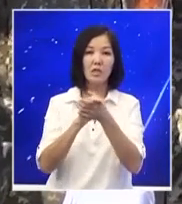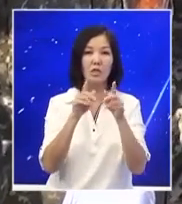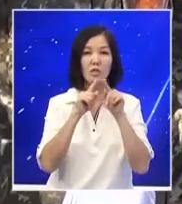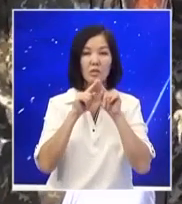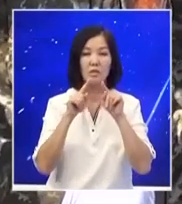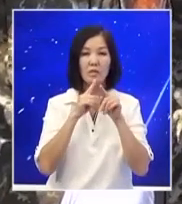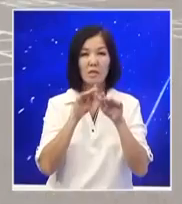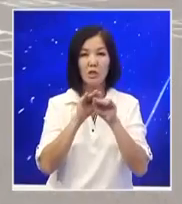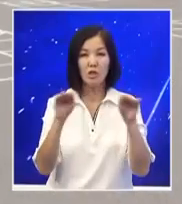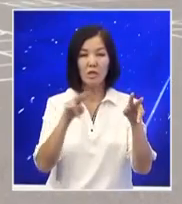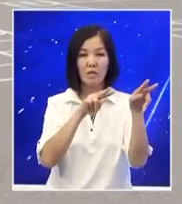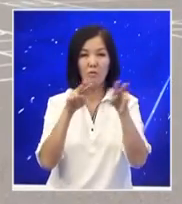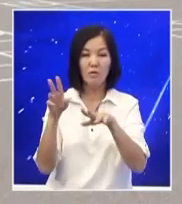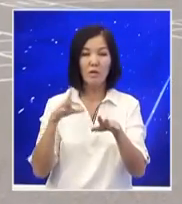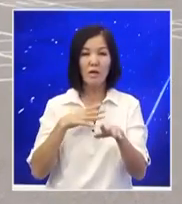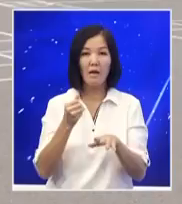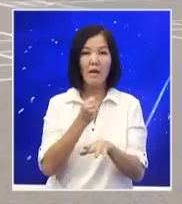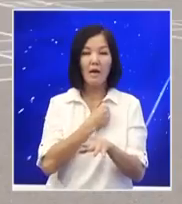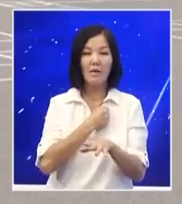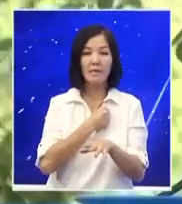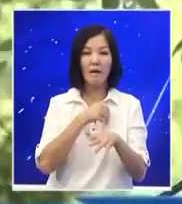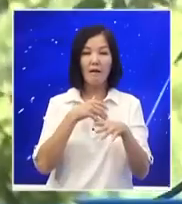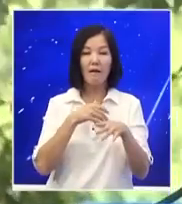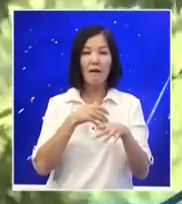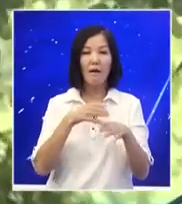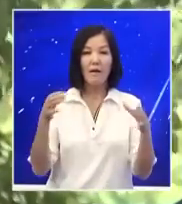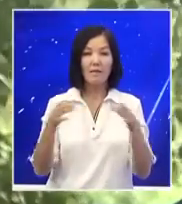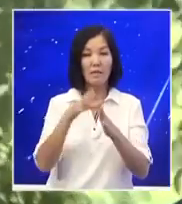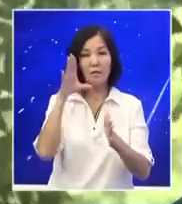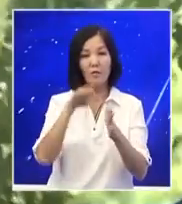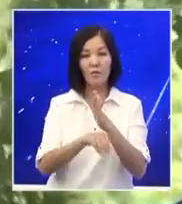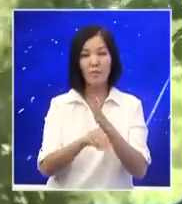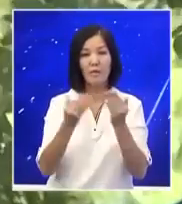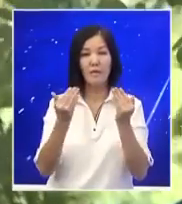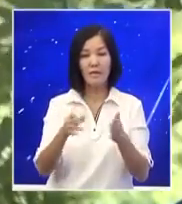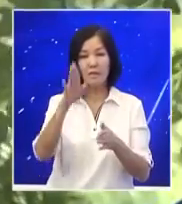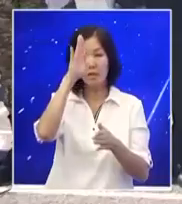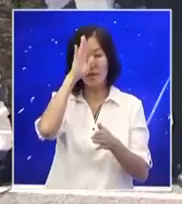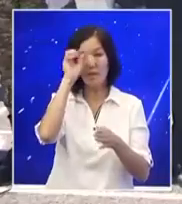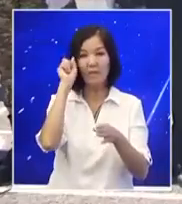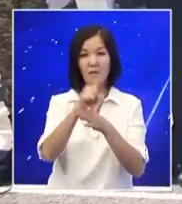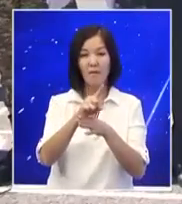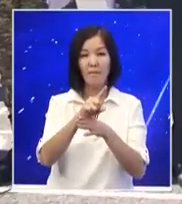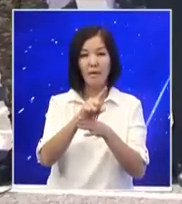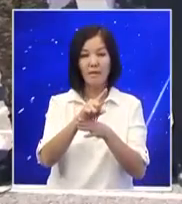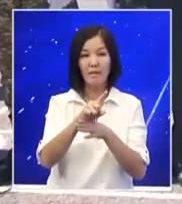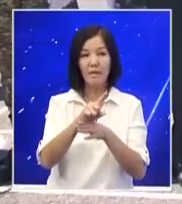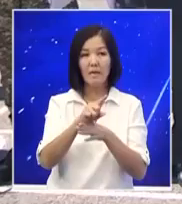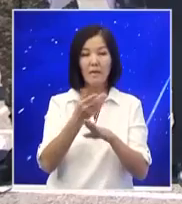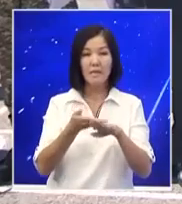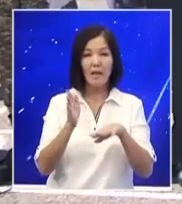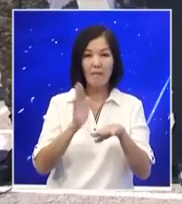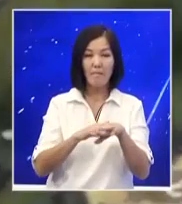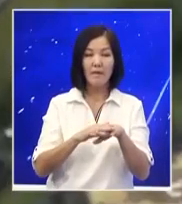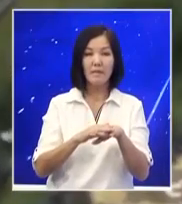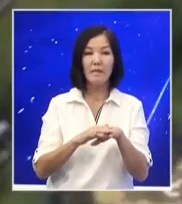Өр мінезді айбынды қазақ әскерінің құрамында отан алдындағы борышын өтейді. Бұл жолда жігіттерге жүктелген жауапкершілікпен міндетте салмақты. Осы